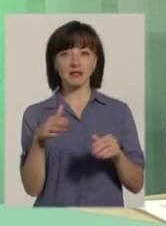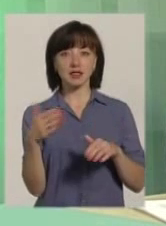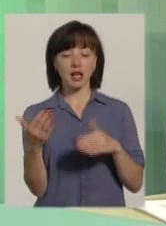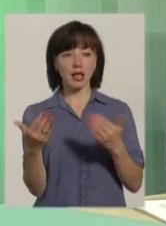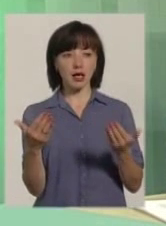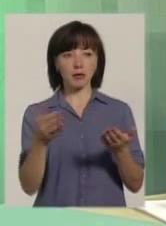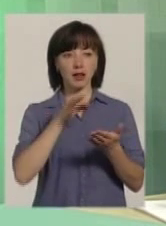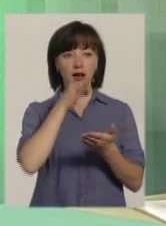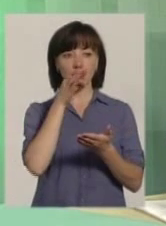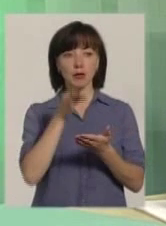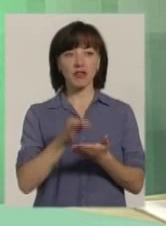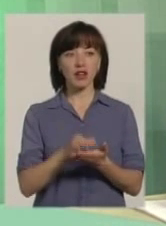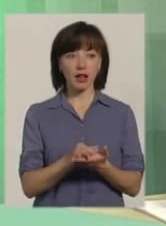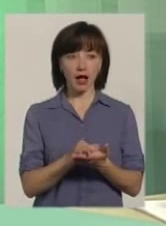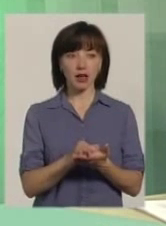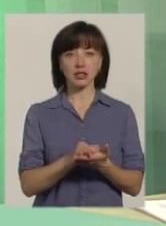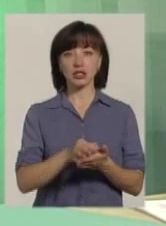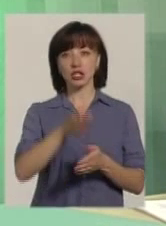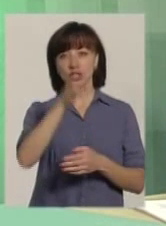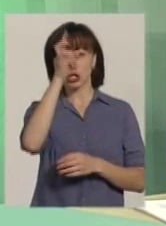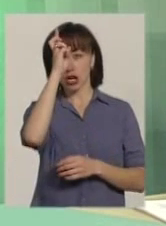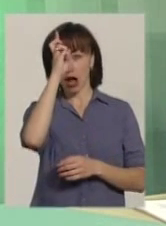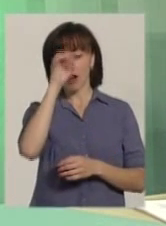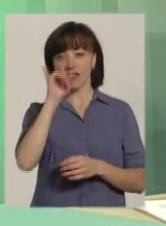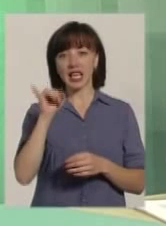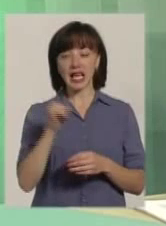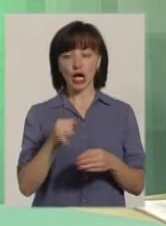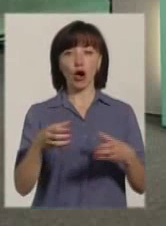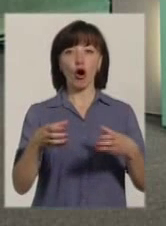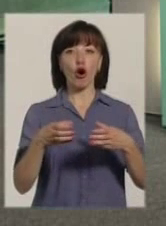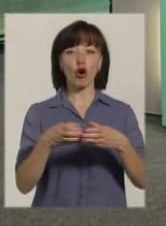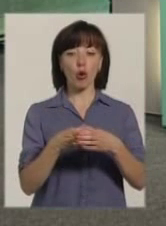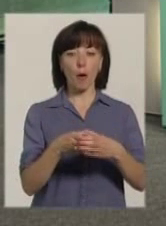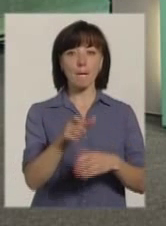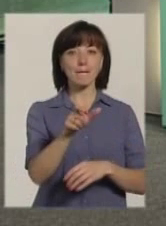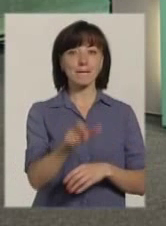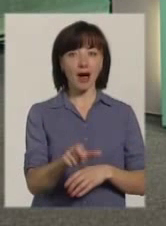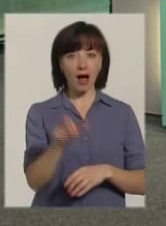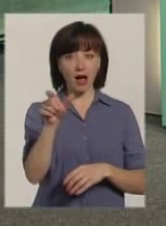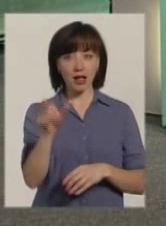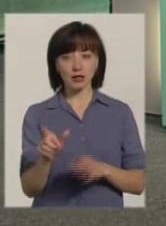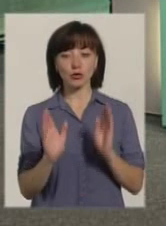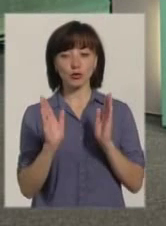взаємна відповідальність держави і громади, коли громаді